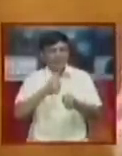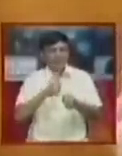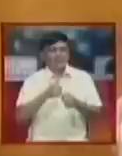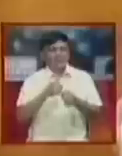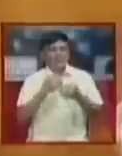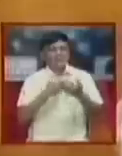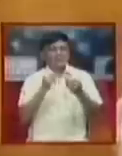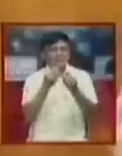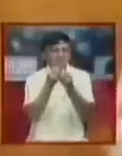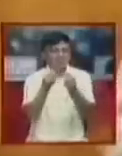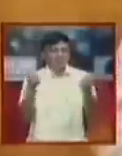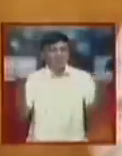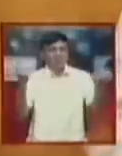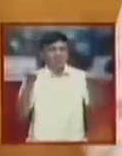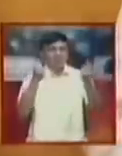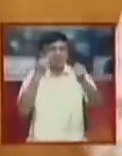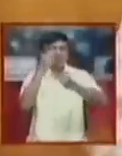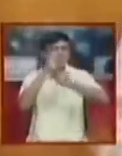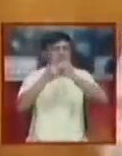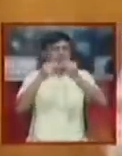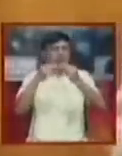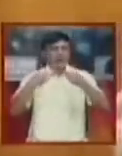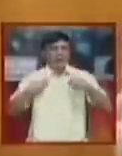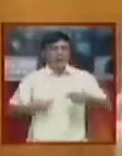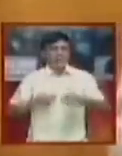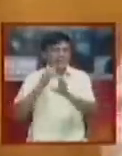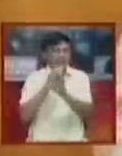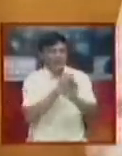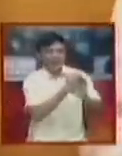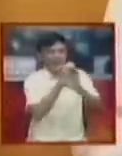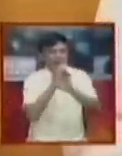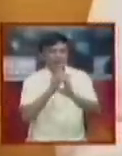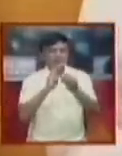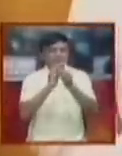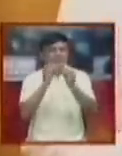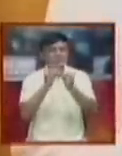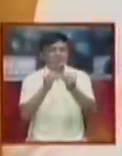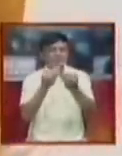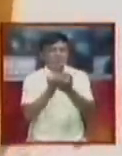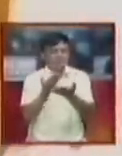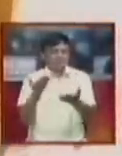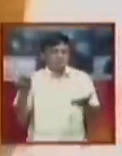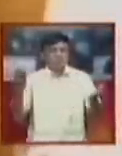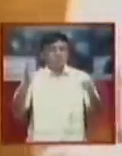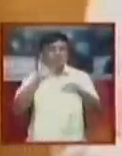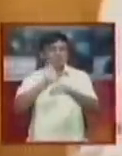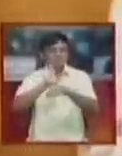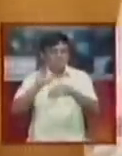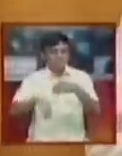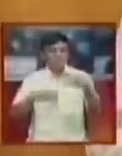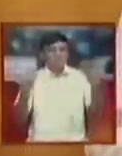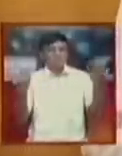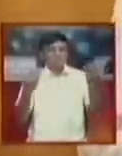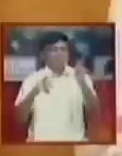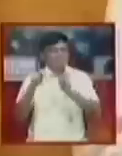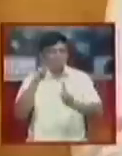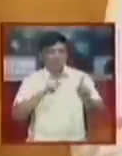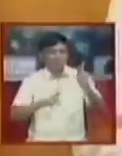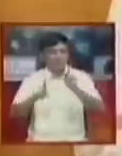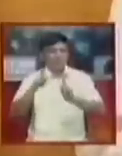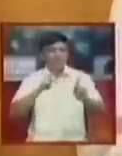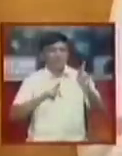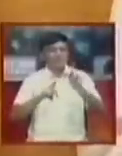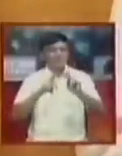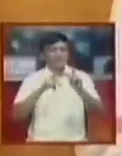din nating makamit ang universal healthcare at magkaroon ng sapat na kagamitan, pasilidad at tahuan ang ating